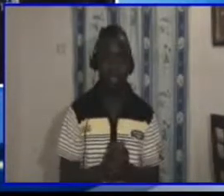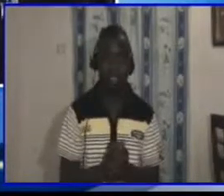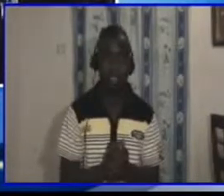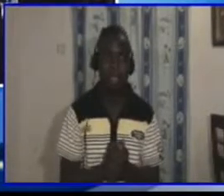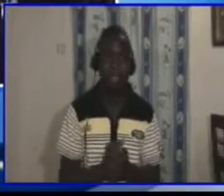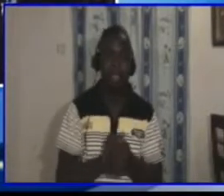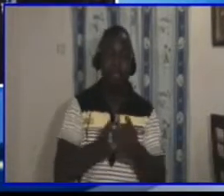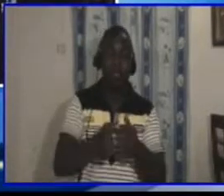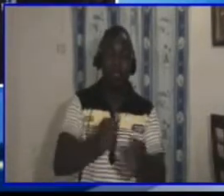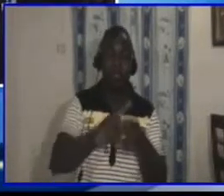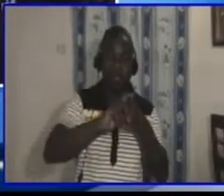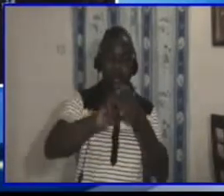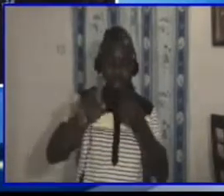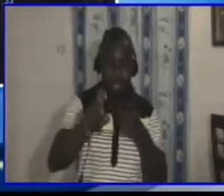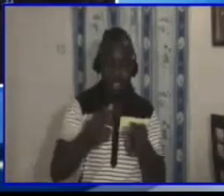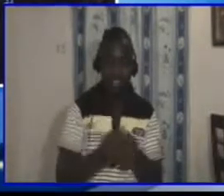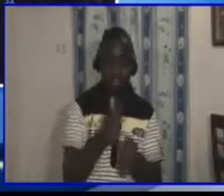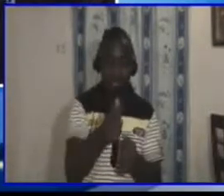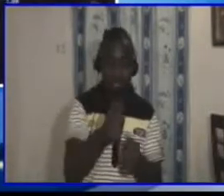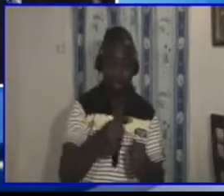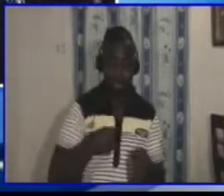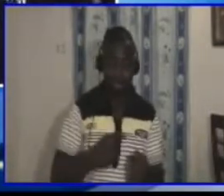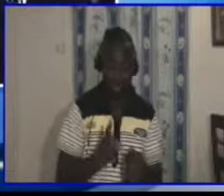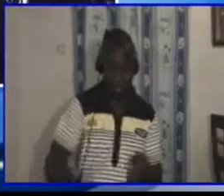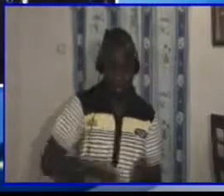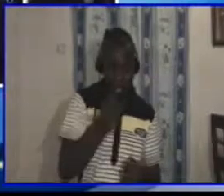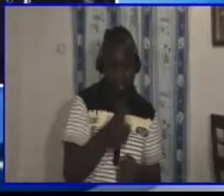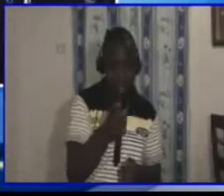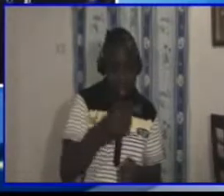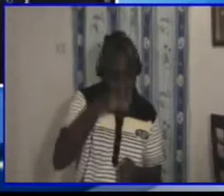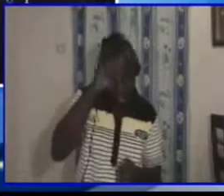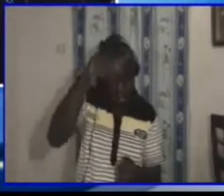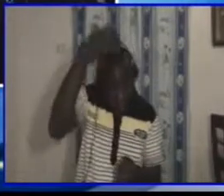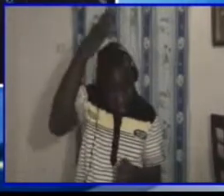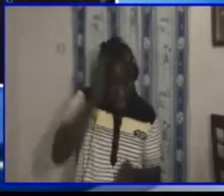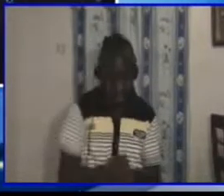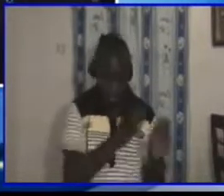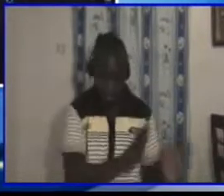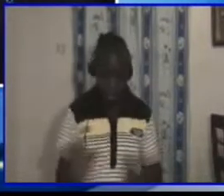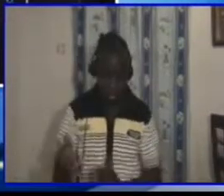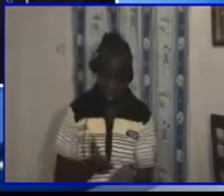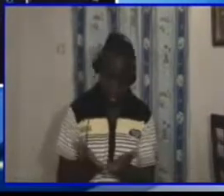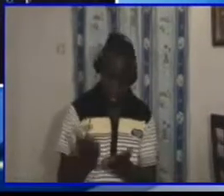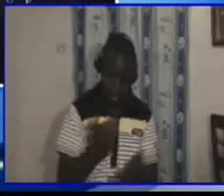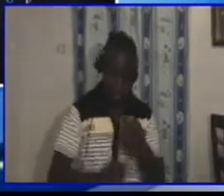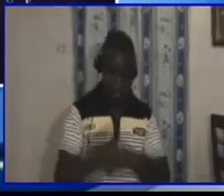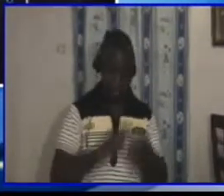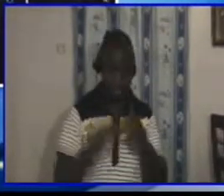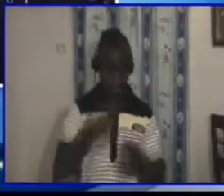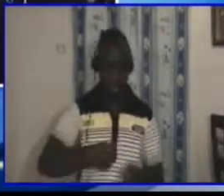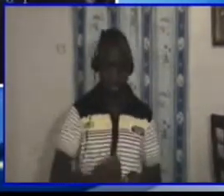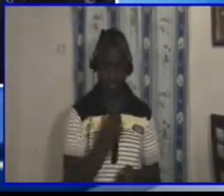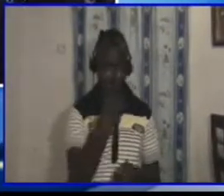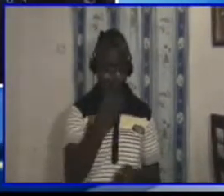prima venuta di cristo il messaggio che ti è stato affidato precederà